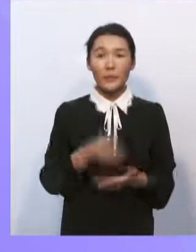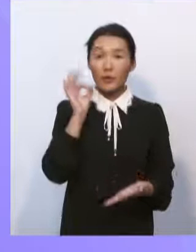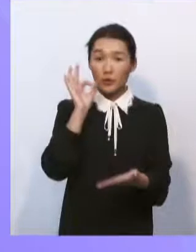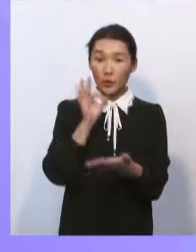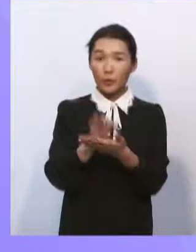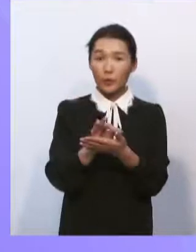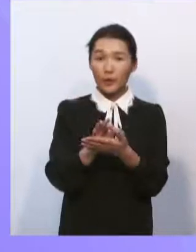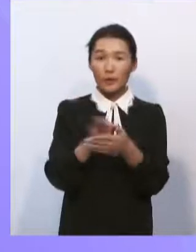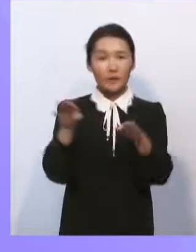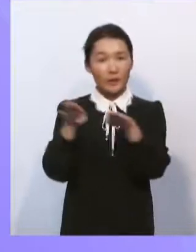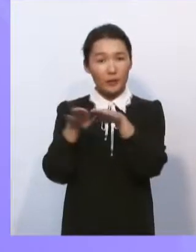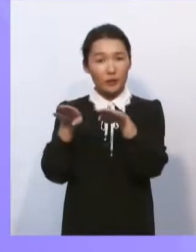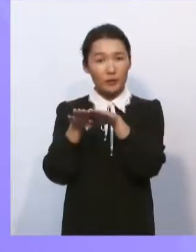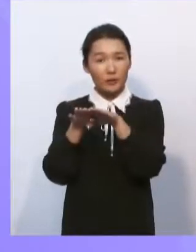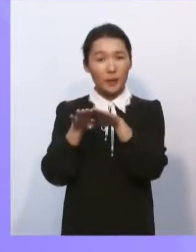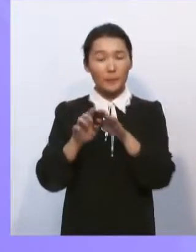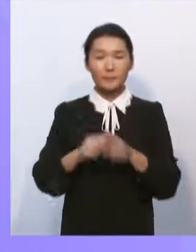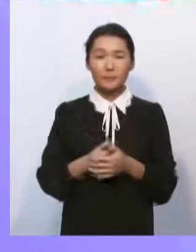Жоопторуңарды салыштыргыла.